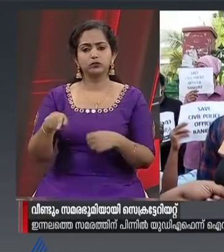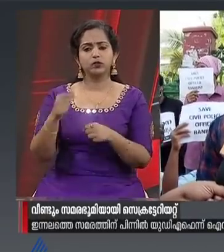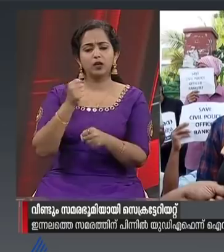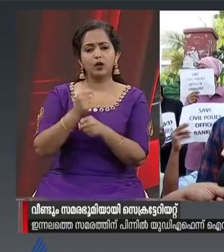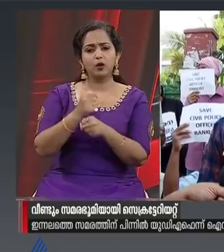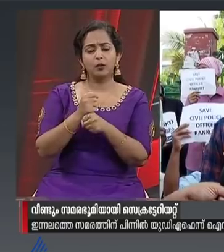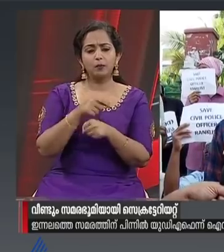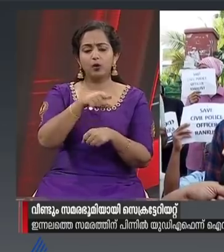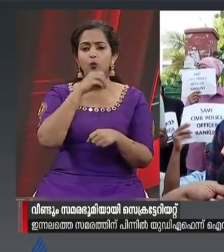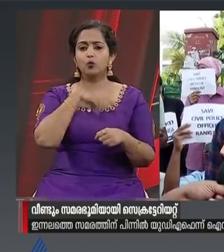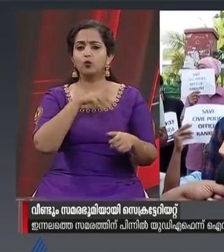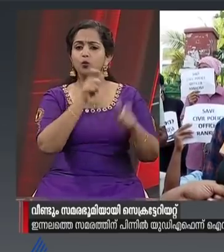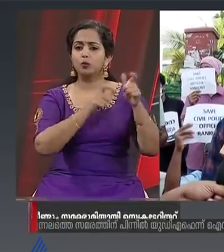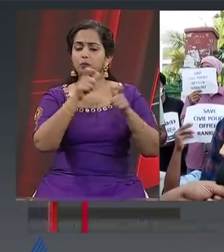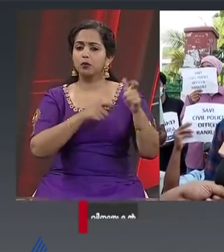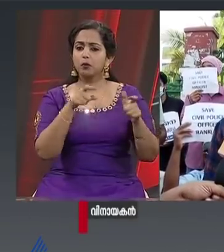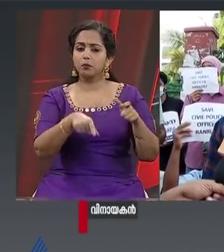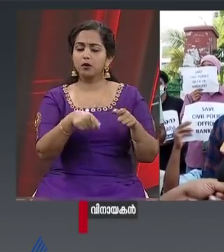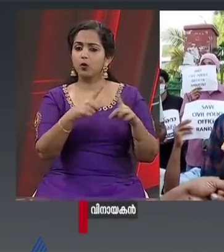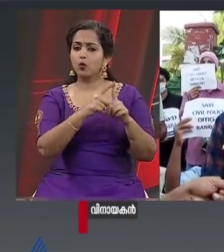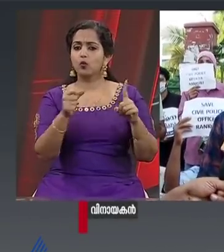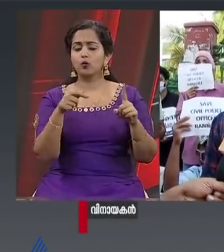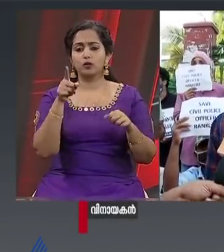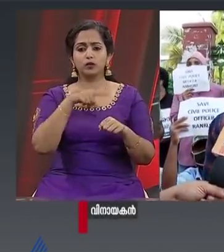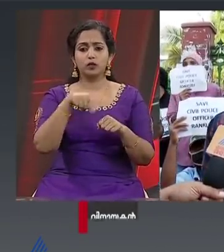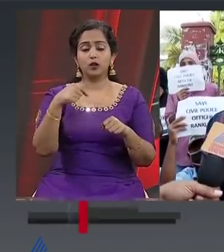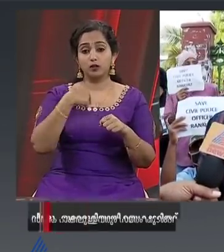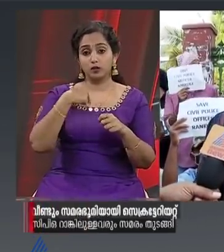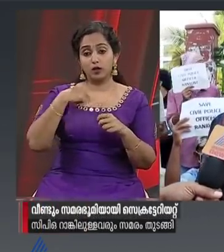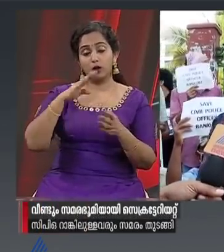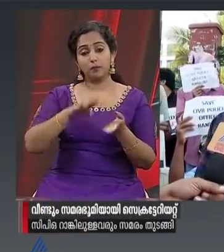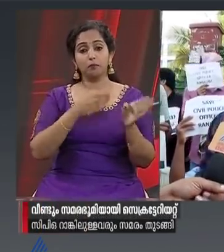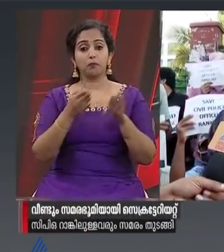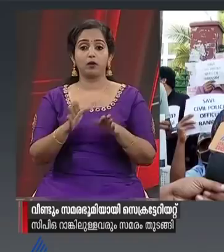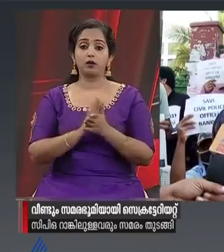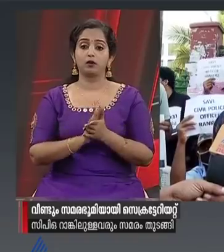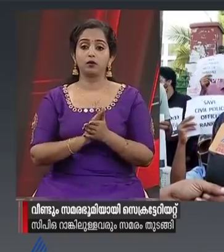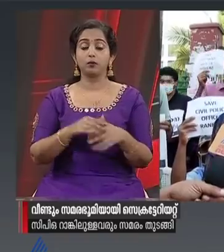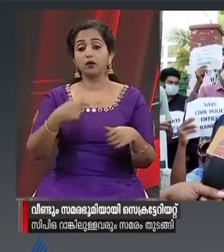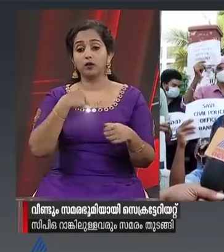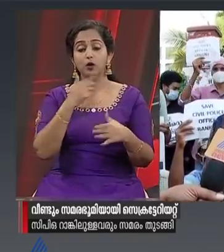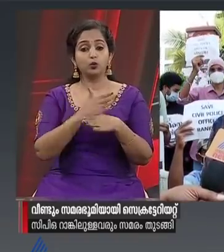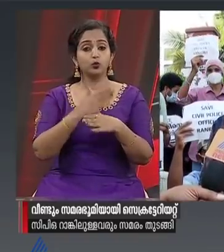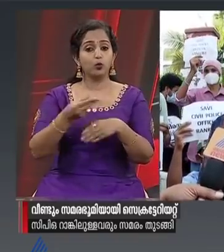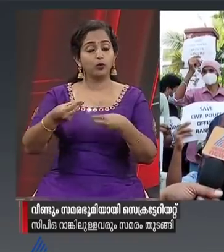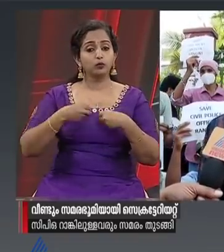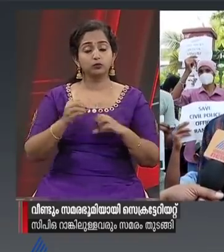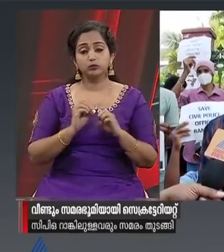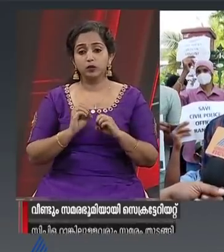വഞ്ചന ഞങ്ങൾ സഹിക്കണമെന്നാണ്. അപ്പൊ ഞങ്ങൾ സഹിക്കാം, ഞങ്ങളുടെ മരണം കൊണ്ട് ഞങ്ങൾ അത് സഹിക്കാം. ഇനി ഞങ്ങൾക്ക് റാങ്ക് ലിസ്റ്റ് നീട്ടി നൽകാതെ ഞങ്ങൾ